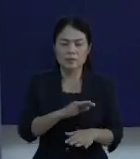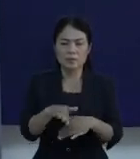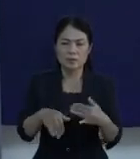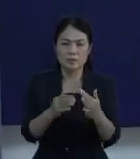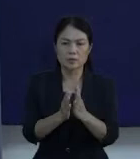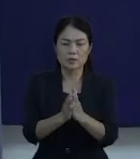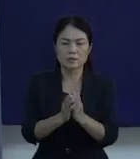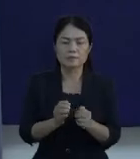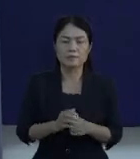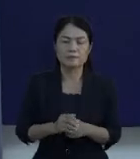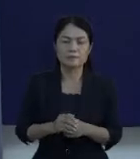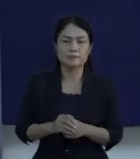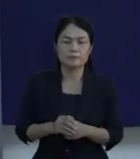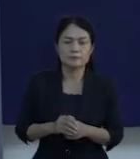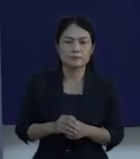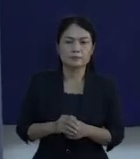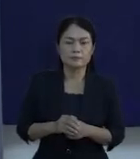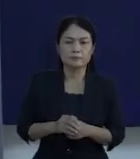con